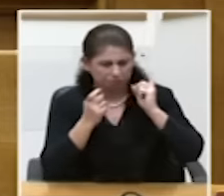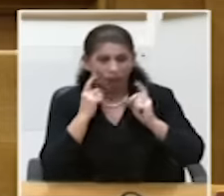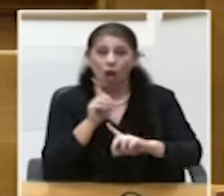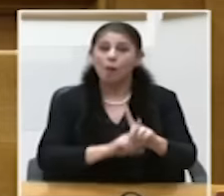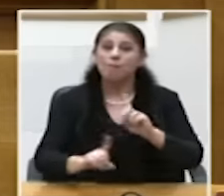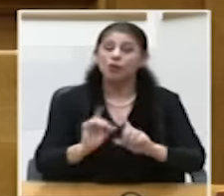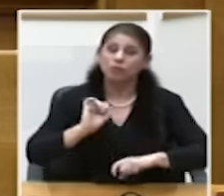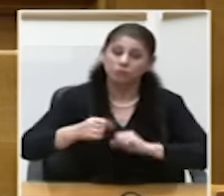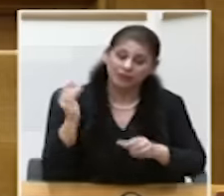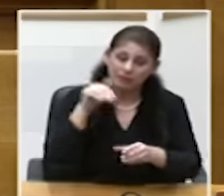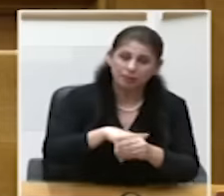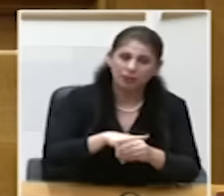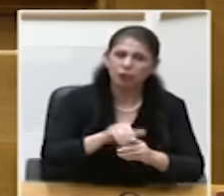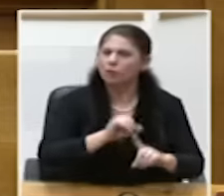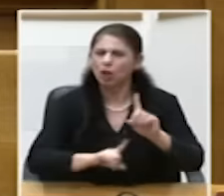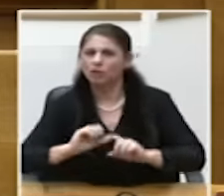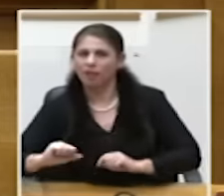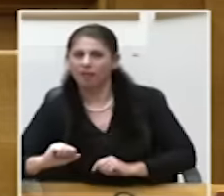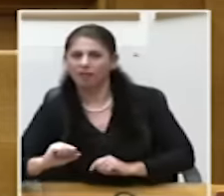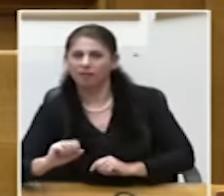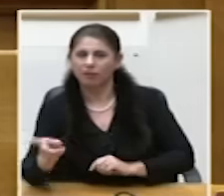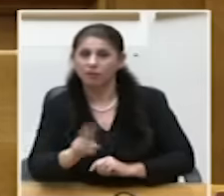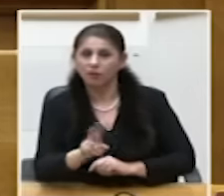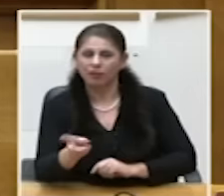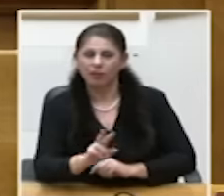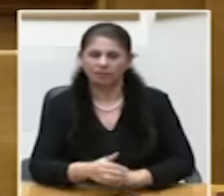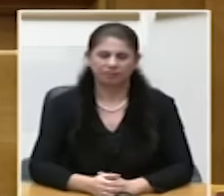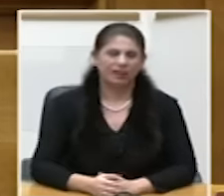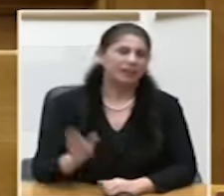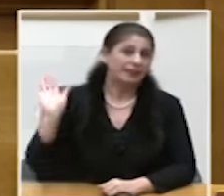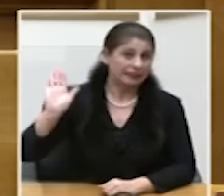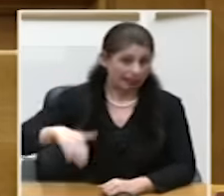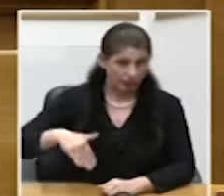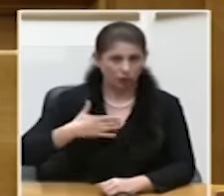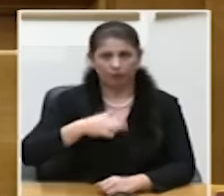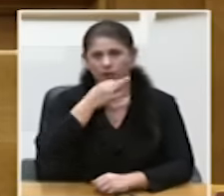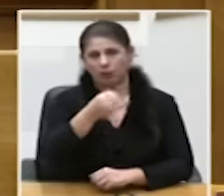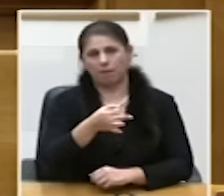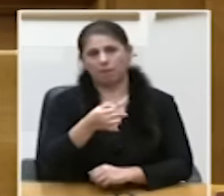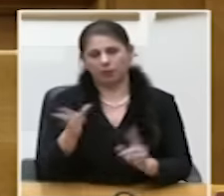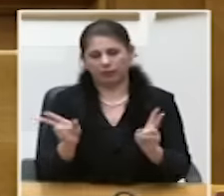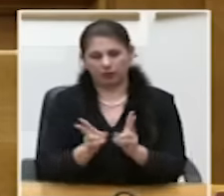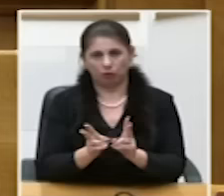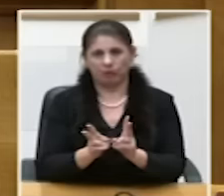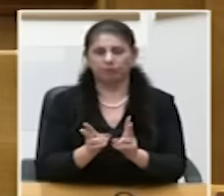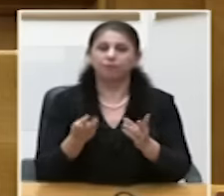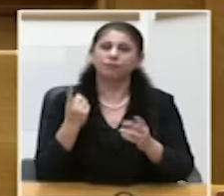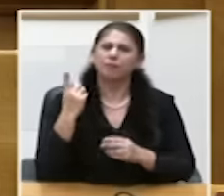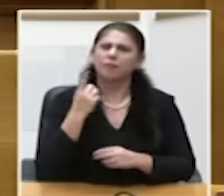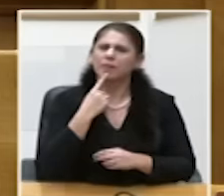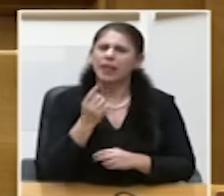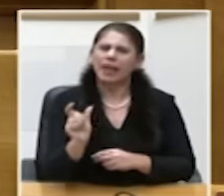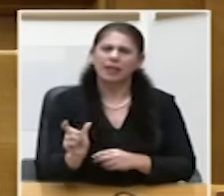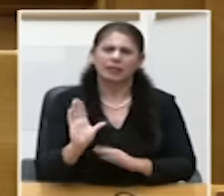συμμετοχή και ποιος τη φοβάται? Τέλος, μια κουβέντα για τον τρόπο, για την